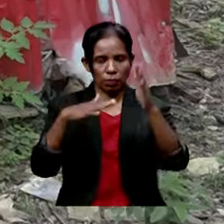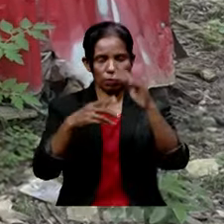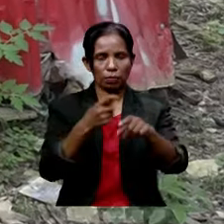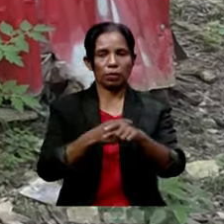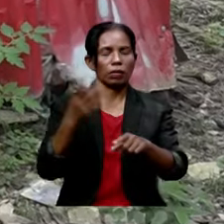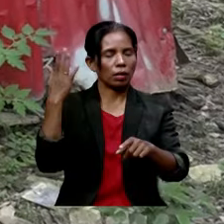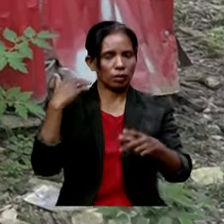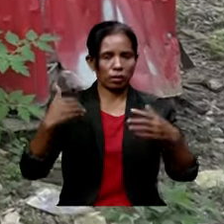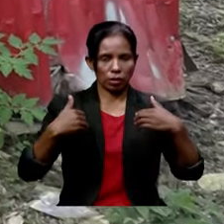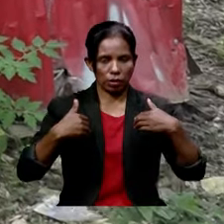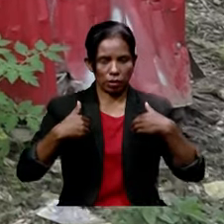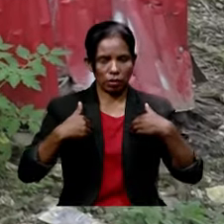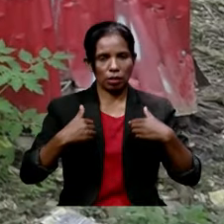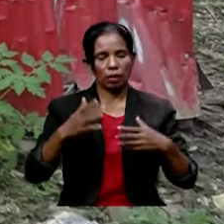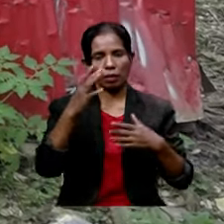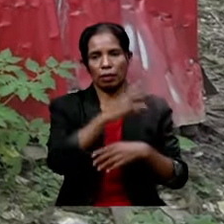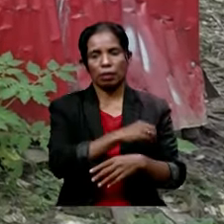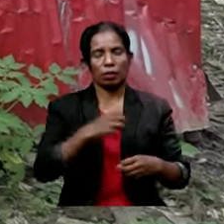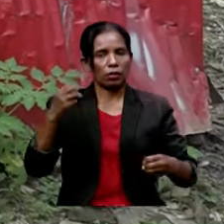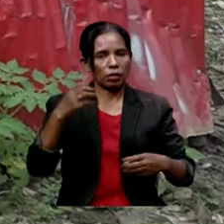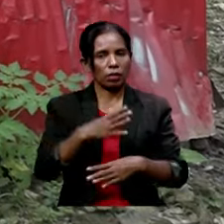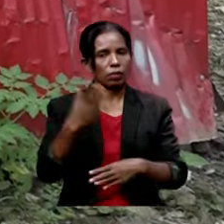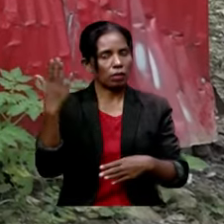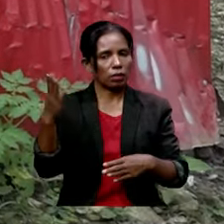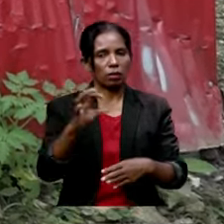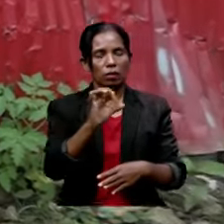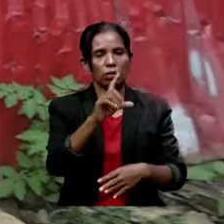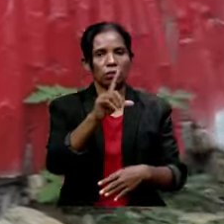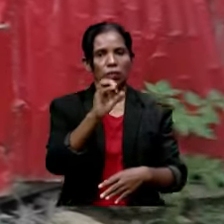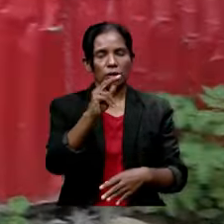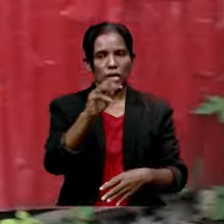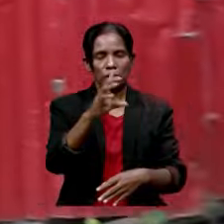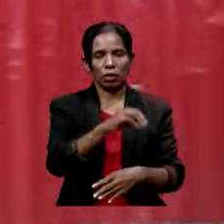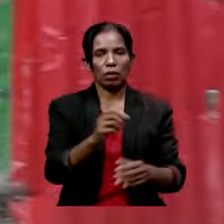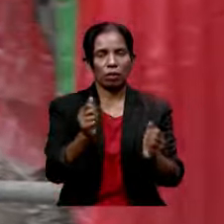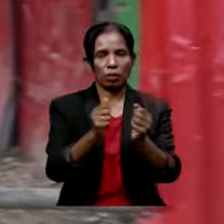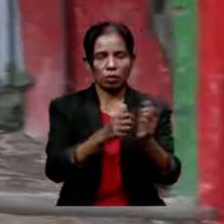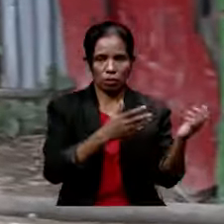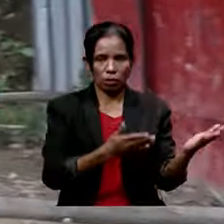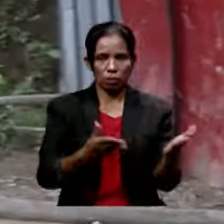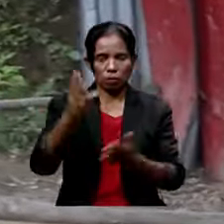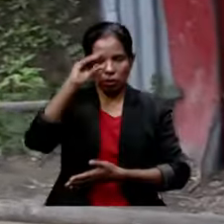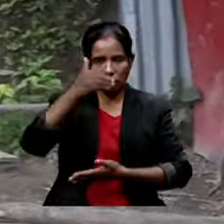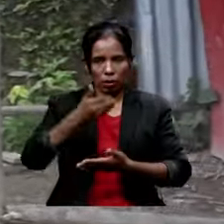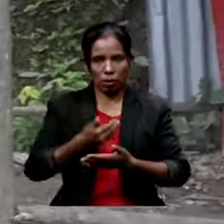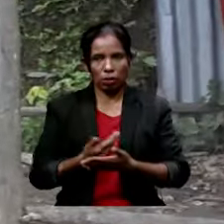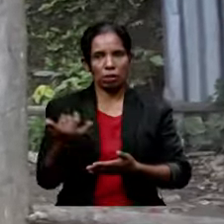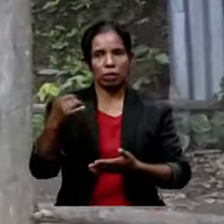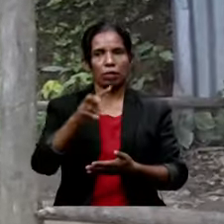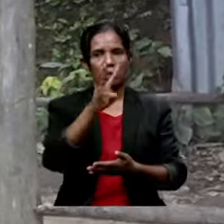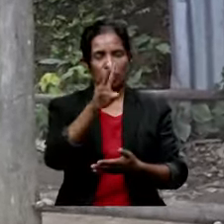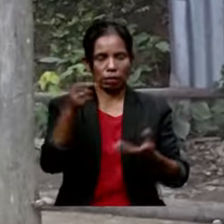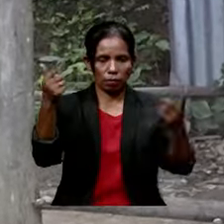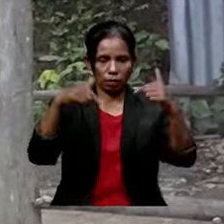se ia hela neun. Ho trauma refere Florinda ho iniciativa lori nyon de grasio sirenen rua